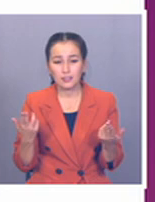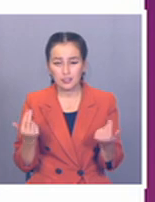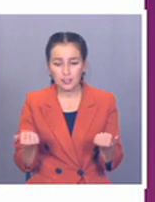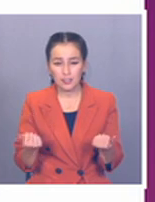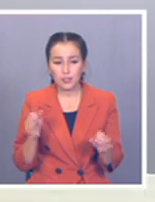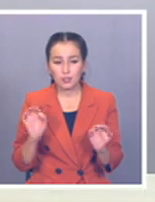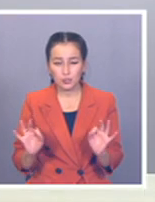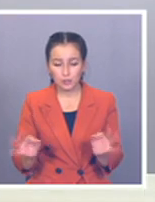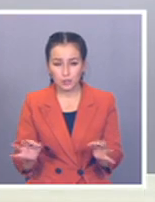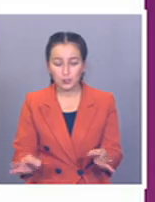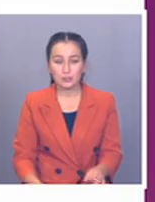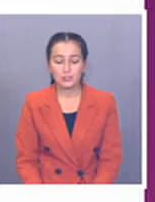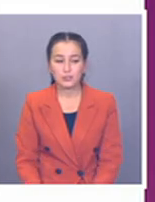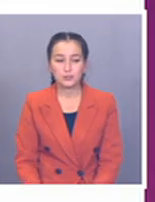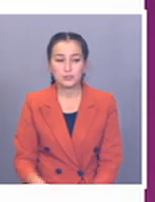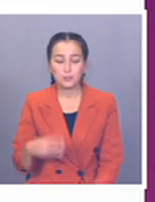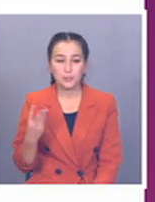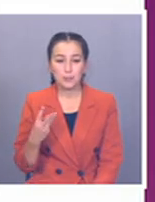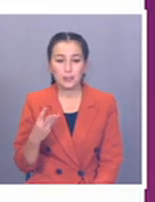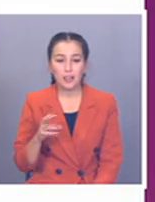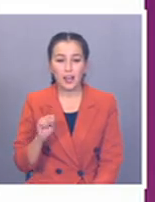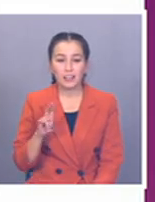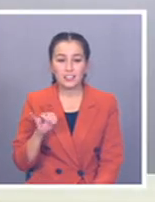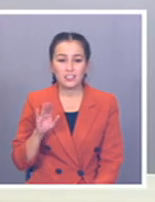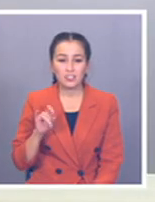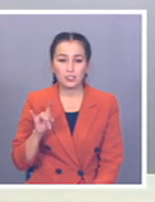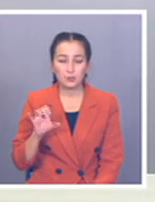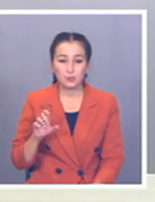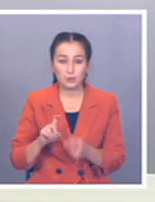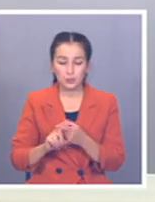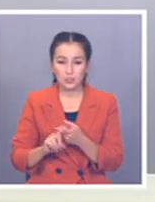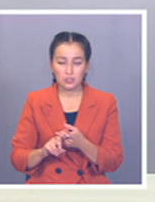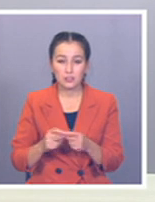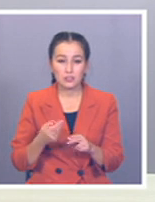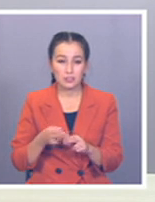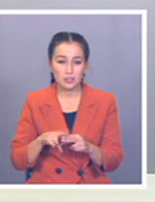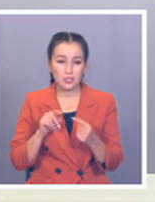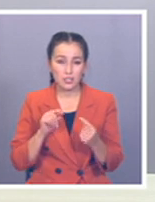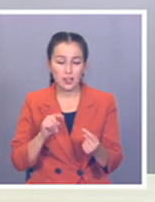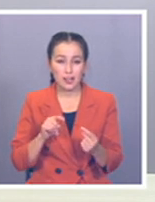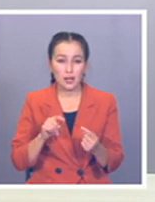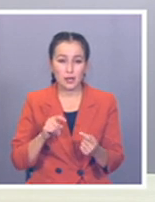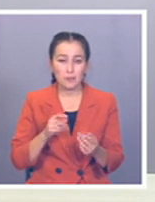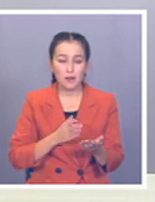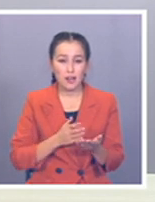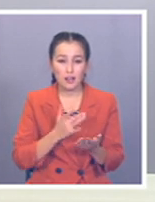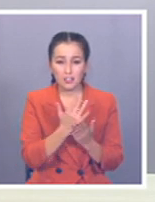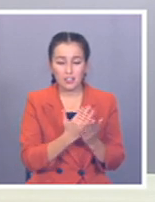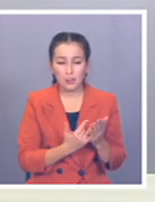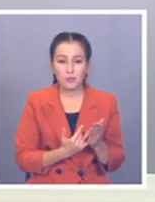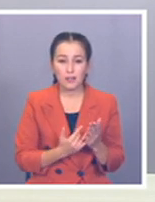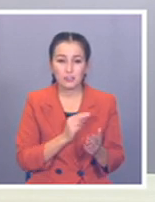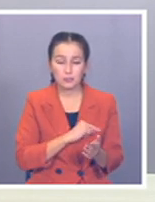дұрыс. Үшінші, антивирустық бағдарламаның қызметі компьютерге вирустардың кіруіне жол